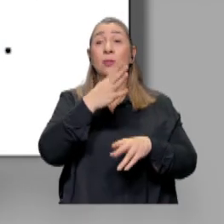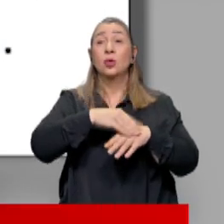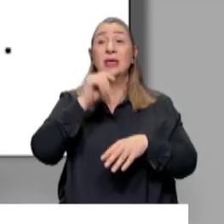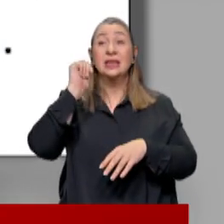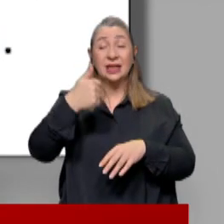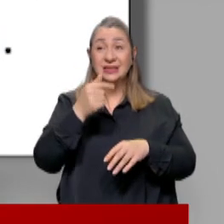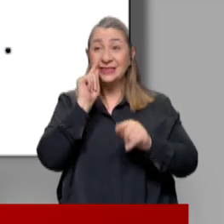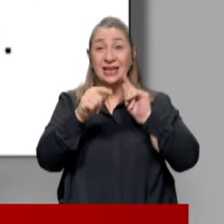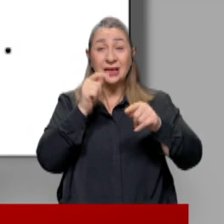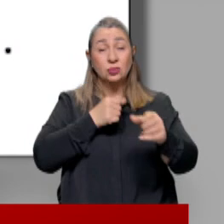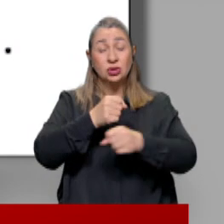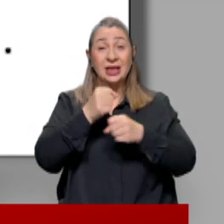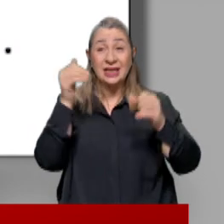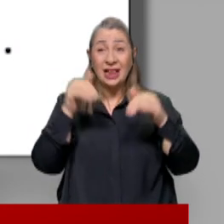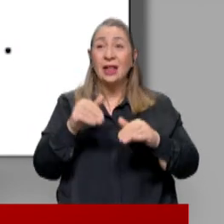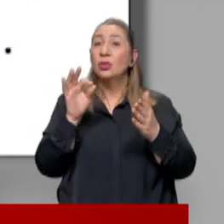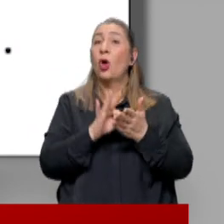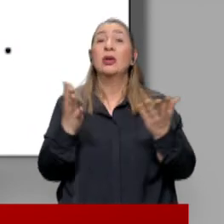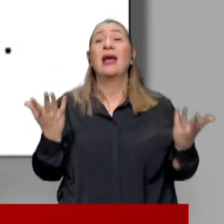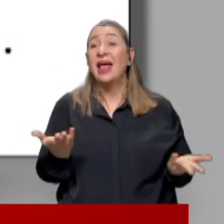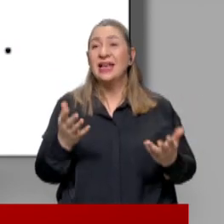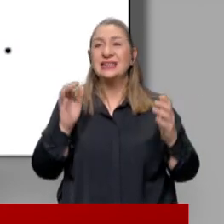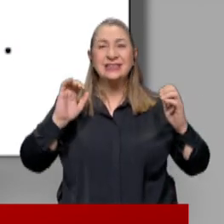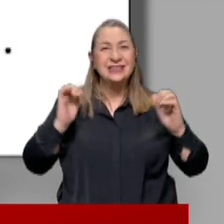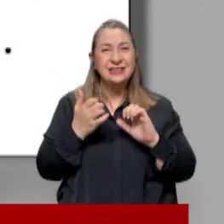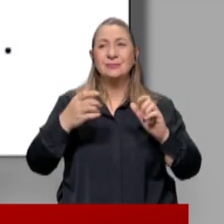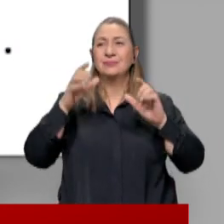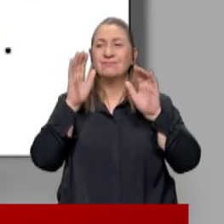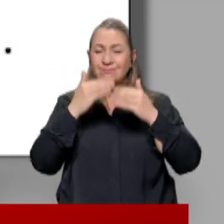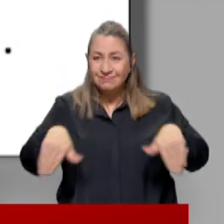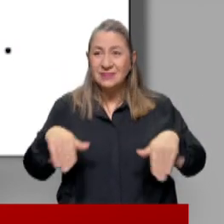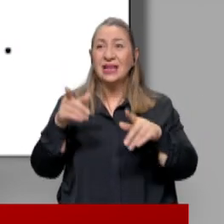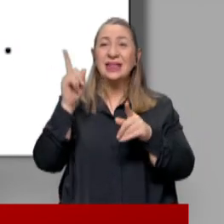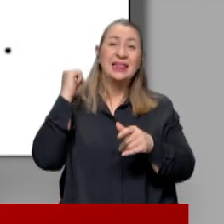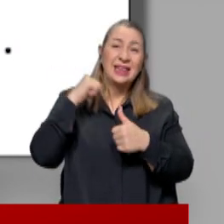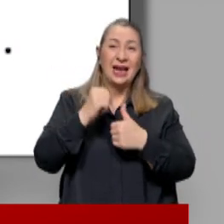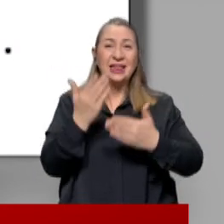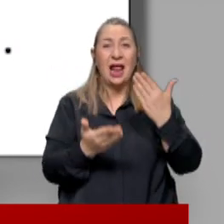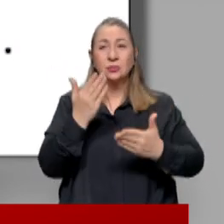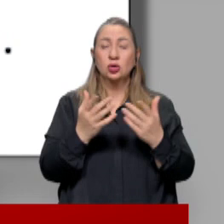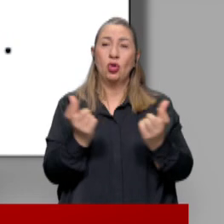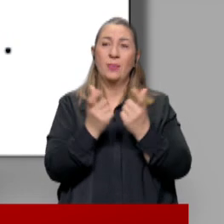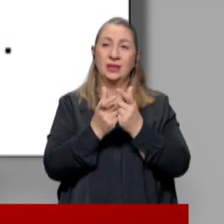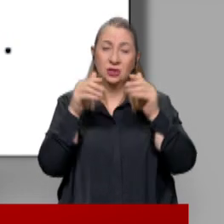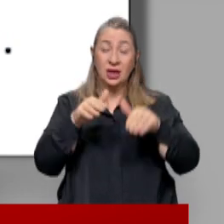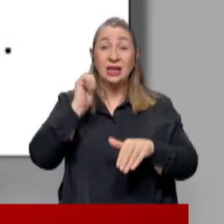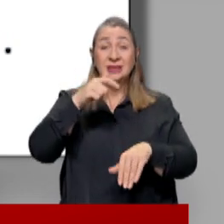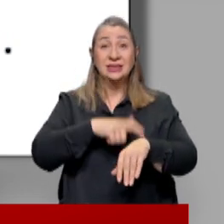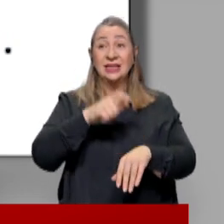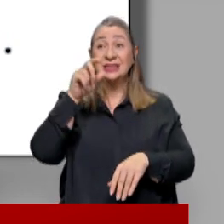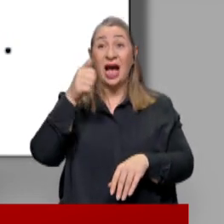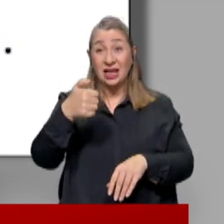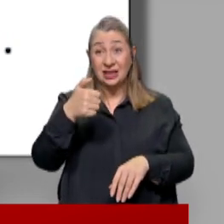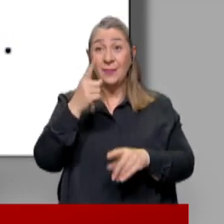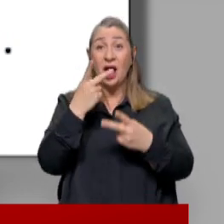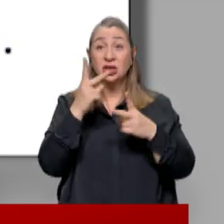Kurulu yarın salgınla mücadelede gelinen nokta ve kısıtlamaların tekrar değerlendirilmesi gündemiyle toplanıyor. Yarın saat